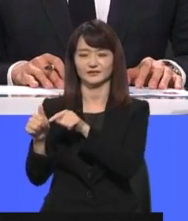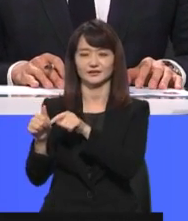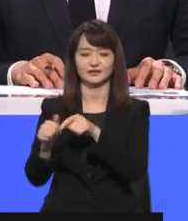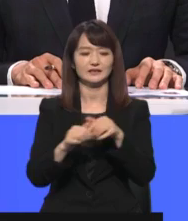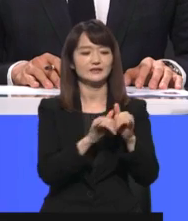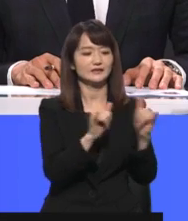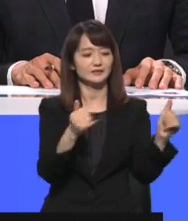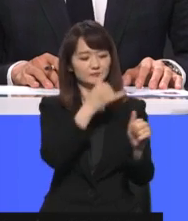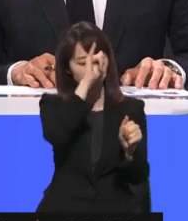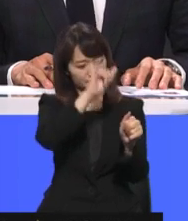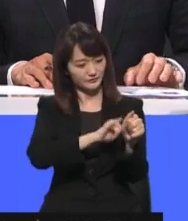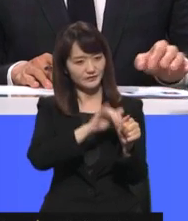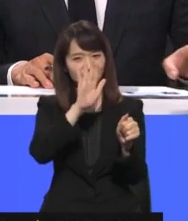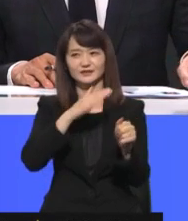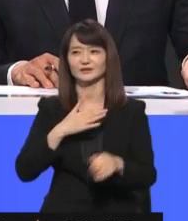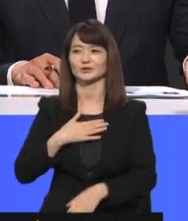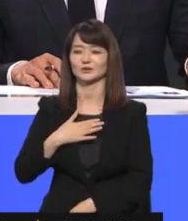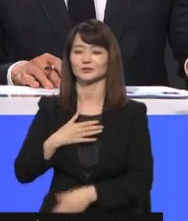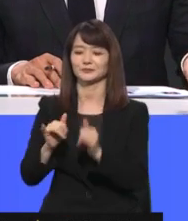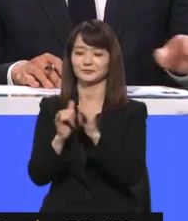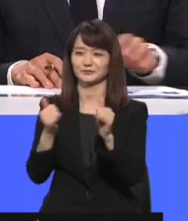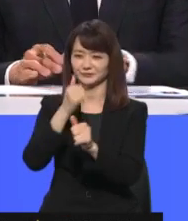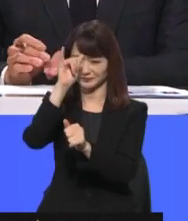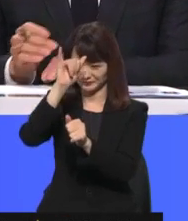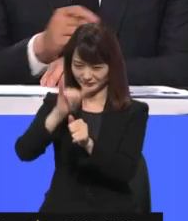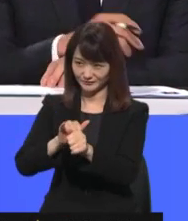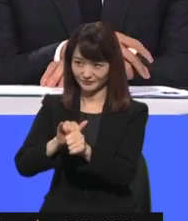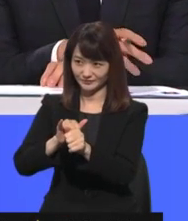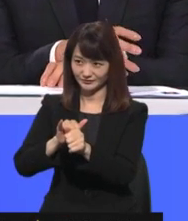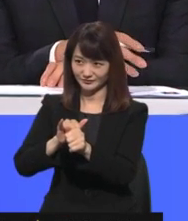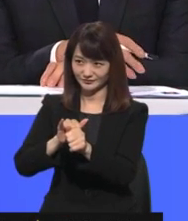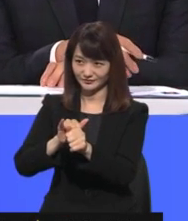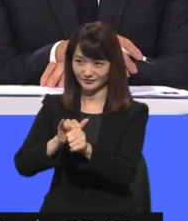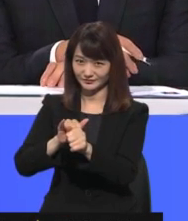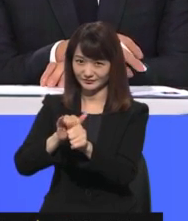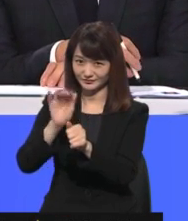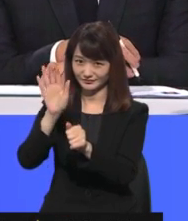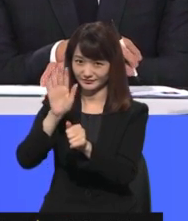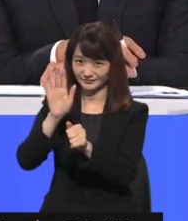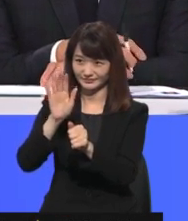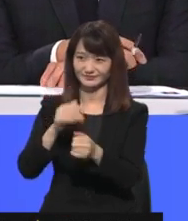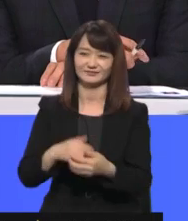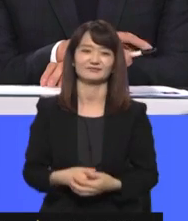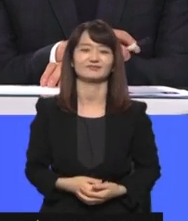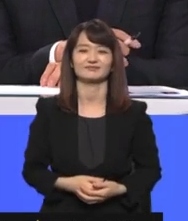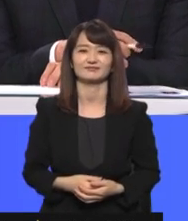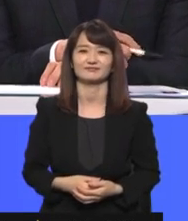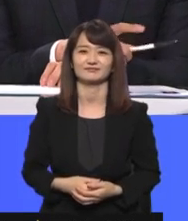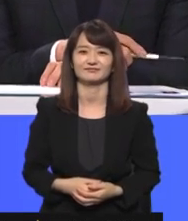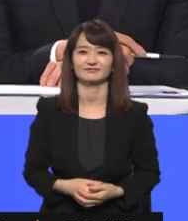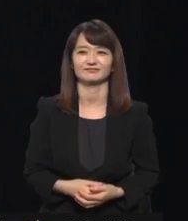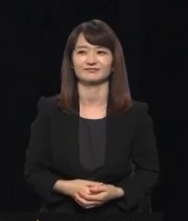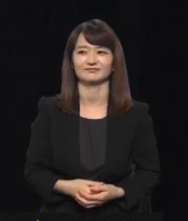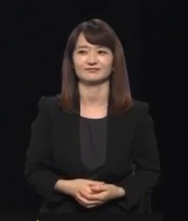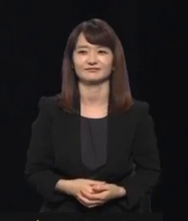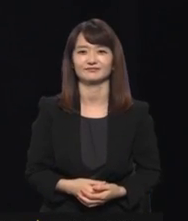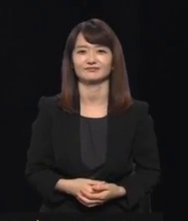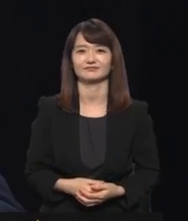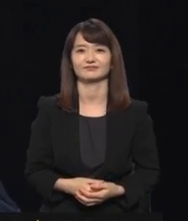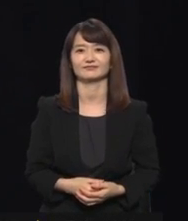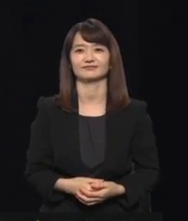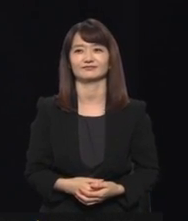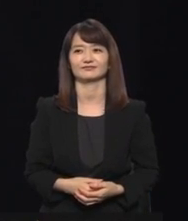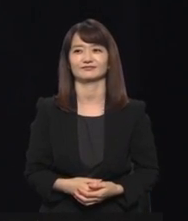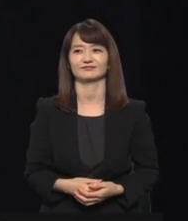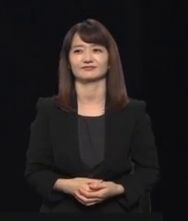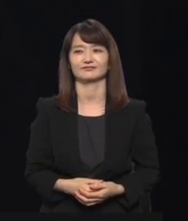아이 서야 모발이 있겠습니다 아름다운 아니라 증서가 줄 애가 일단 떨어뜨려 맞습니다 이은의 제명